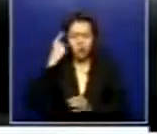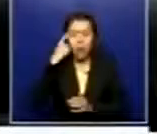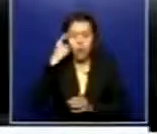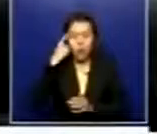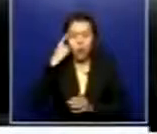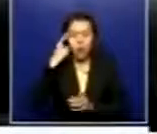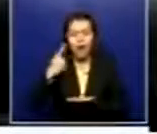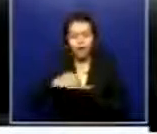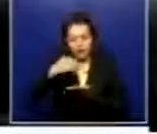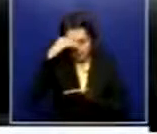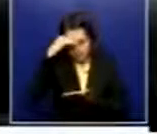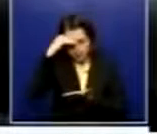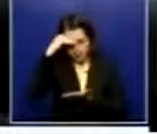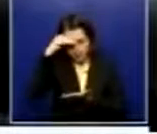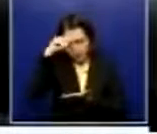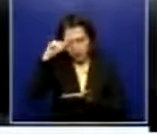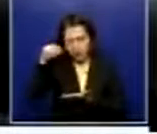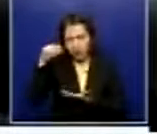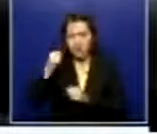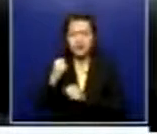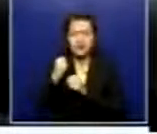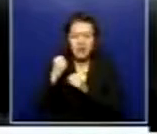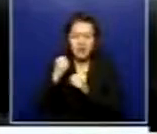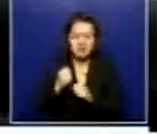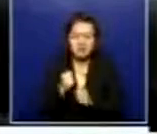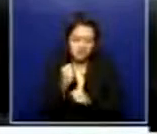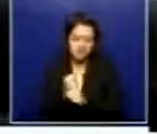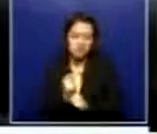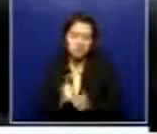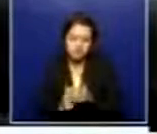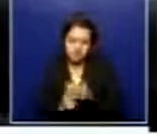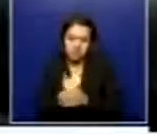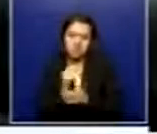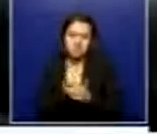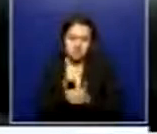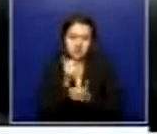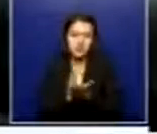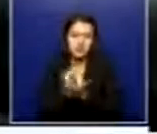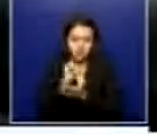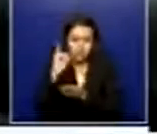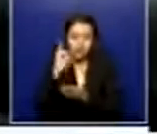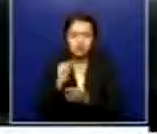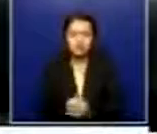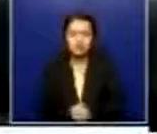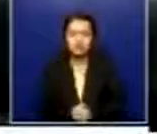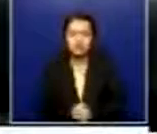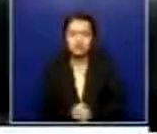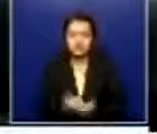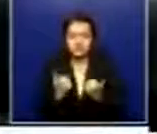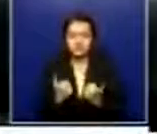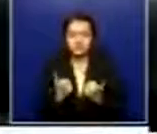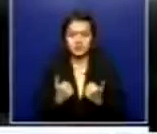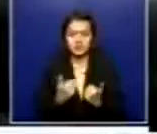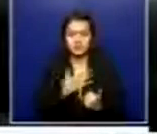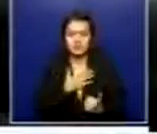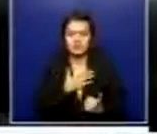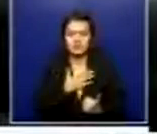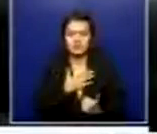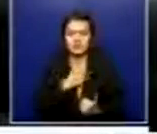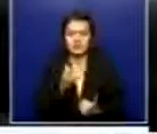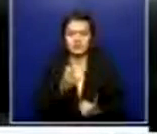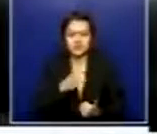าพวกเขาคือสิ่งที่ถูกต้องดังนั้นสำหรับครั้งนี้ผมอยากให้พวกเ